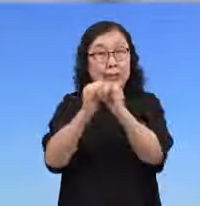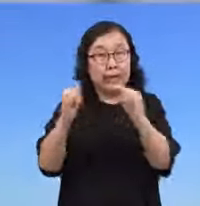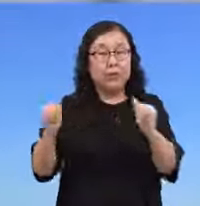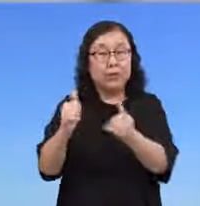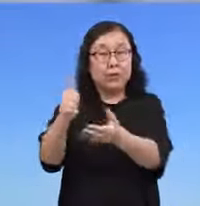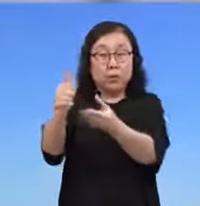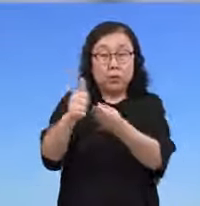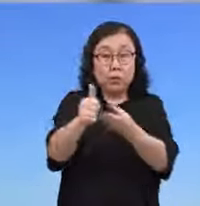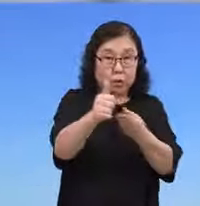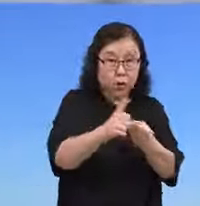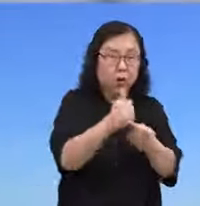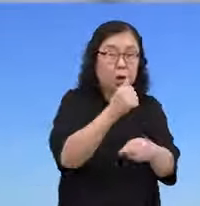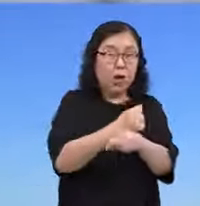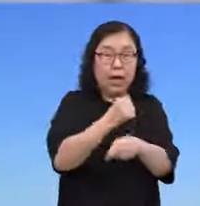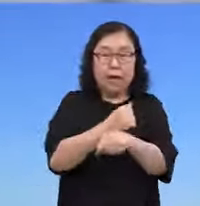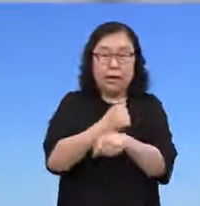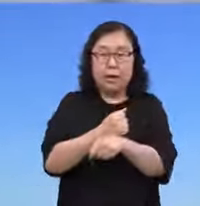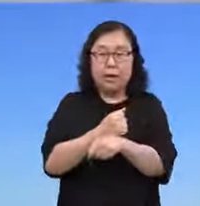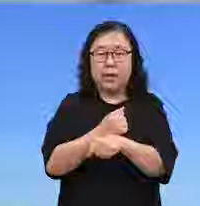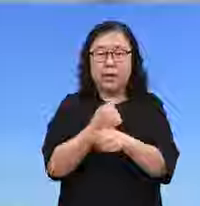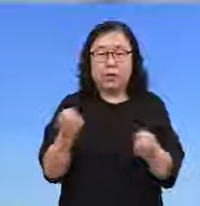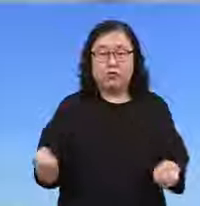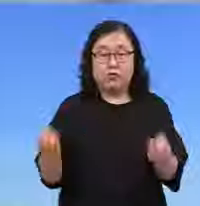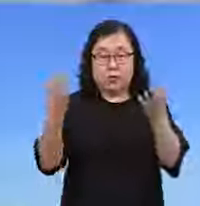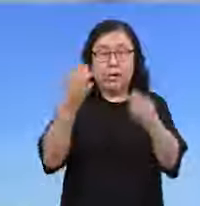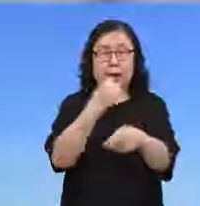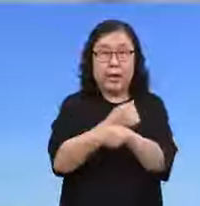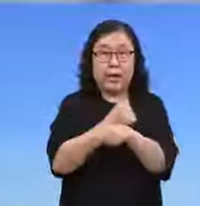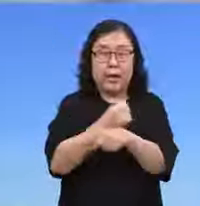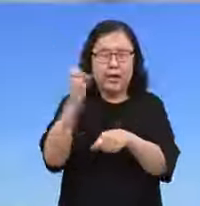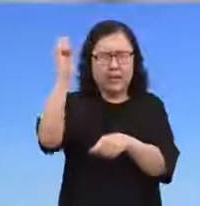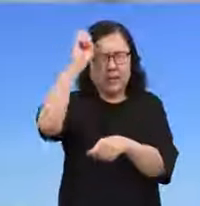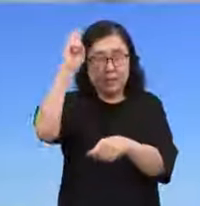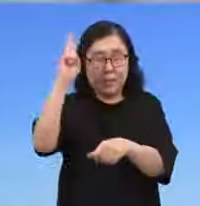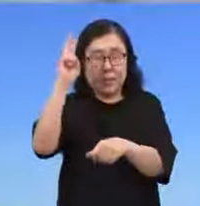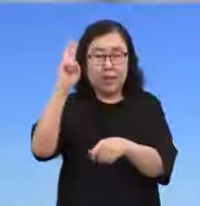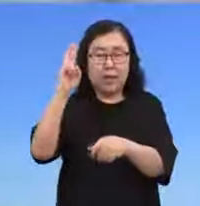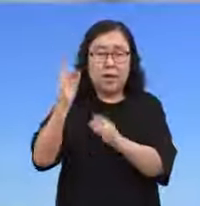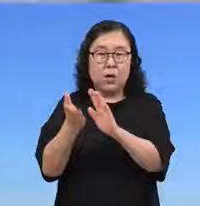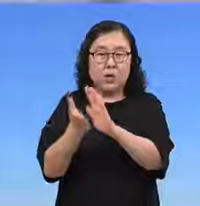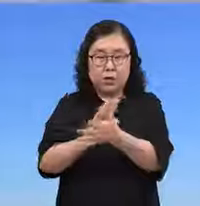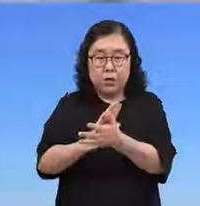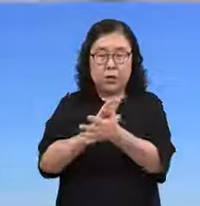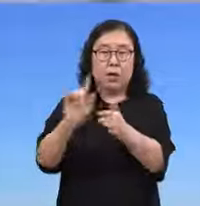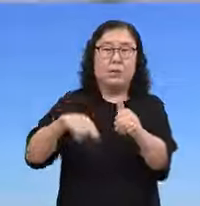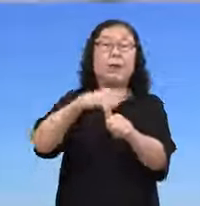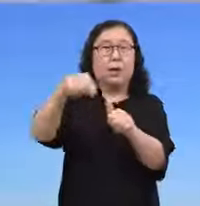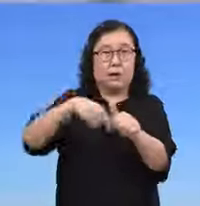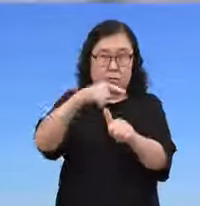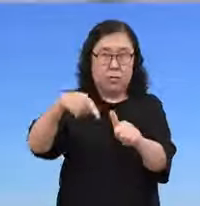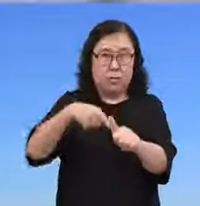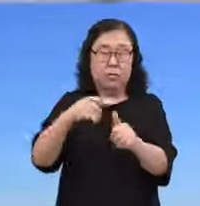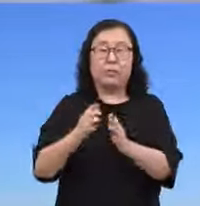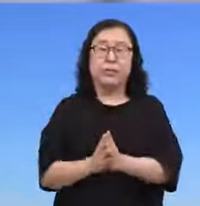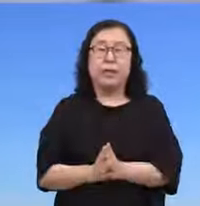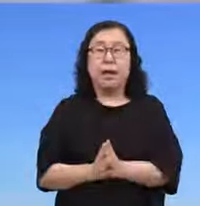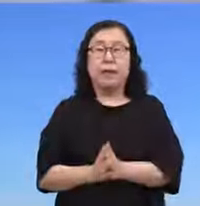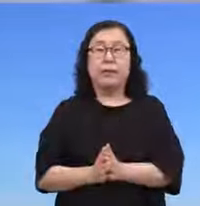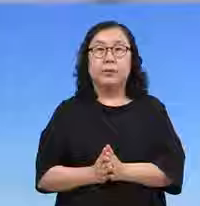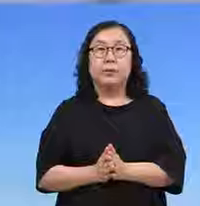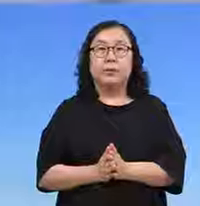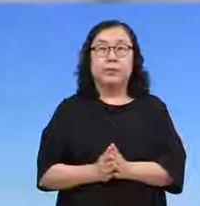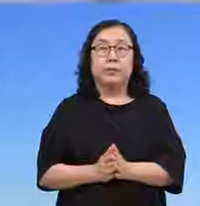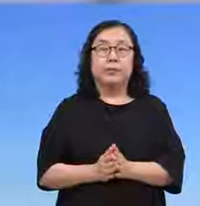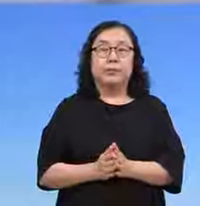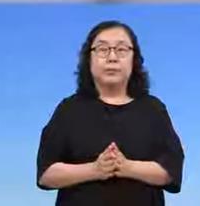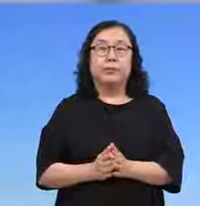유람선처럼 그렇게 들떠있는 분위기로 축제가 진행이 됐는데, 갑자기 그 분위기가 한순간에 바뀌더라는 겁니다. 자,